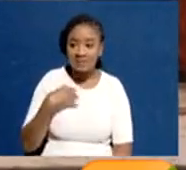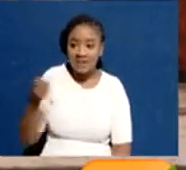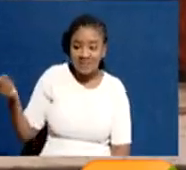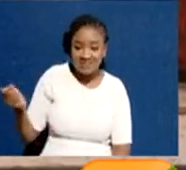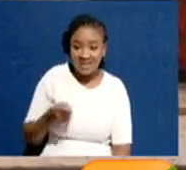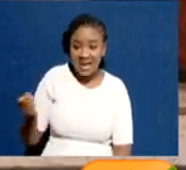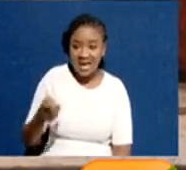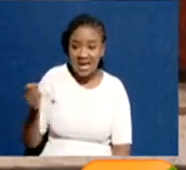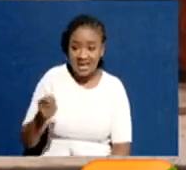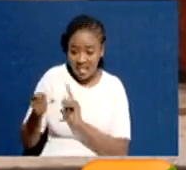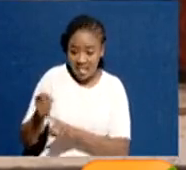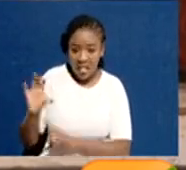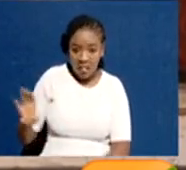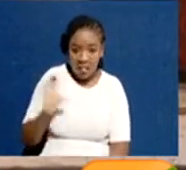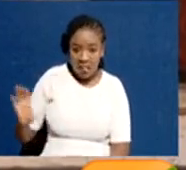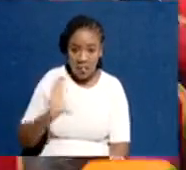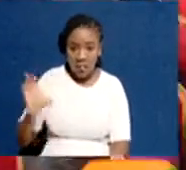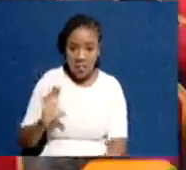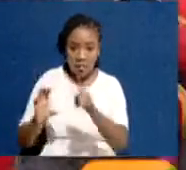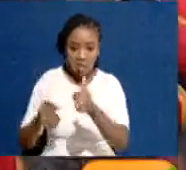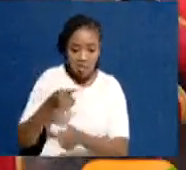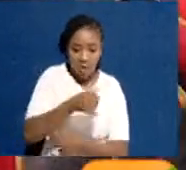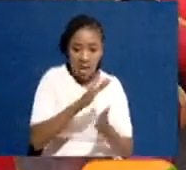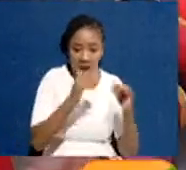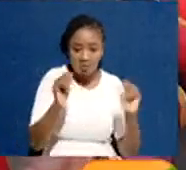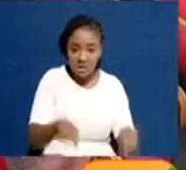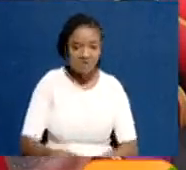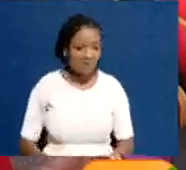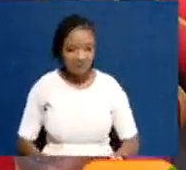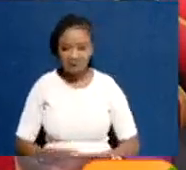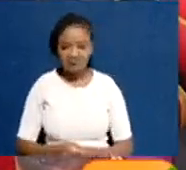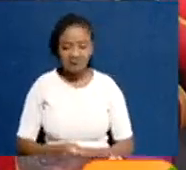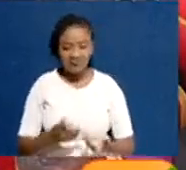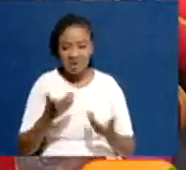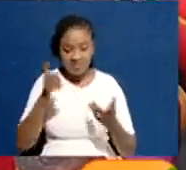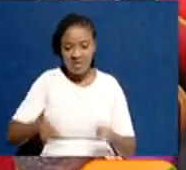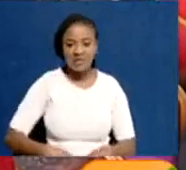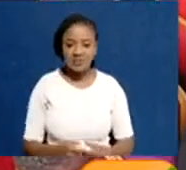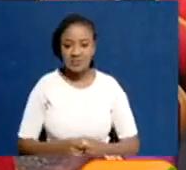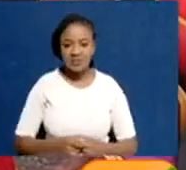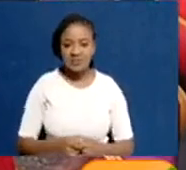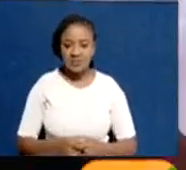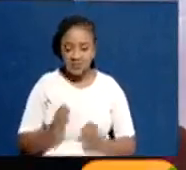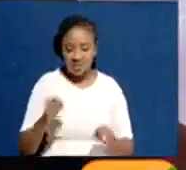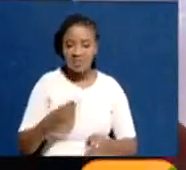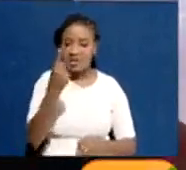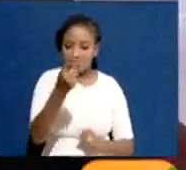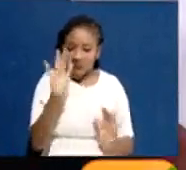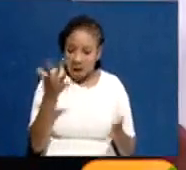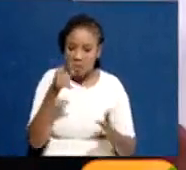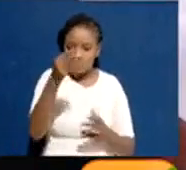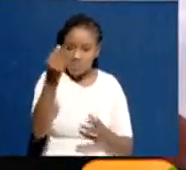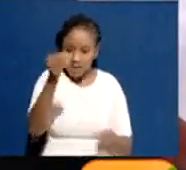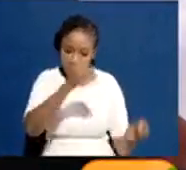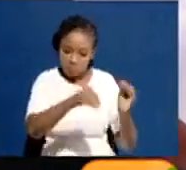to benefit from low cost housing. You don't have to work. You just have to contribute. Hata